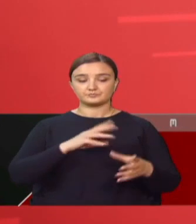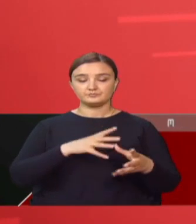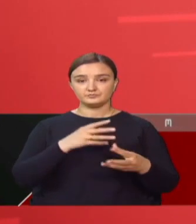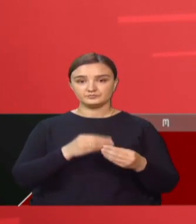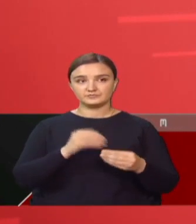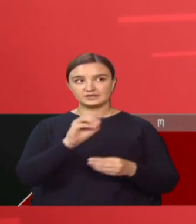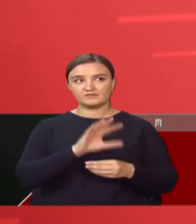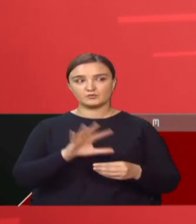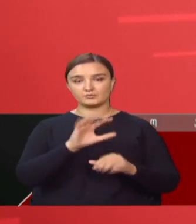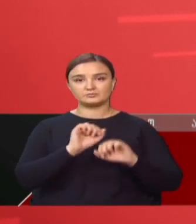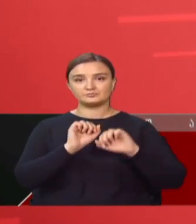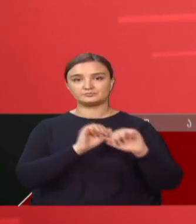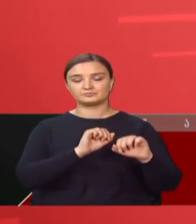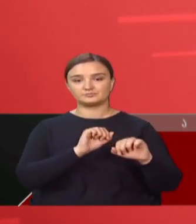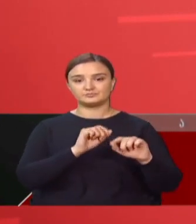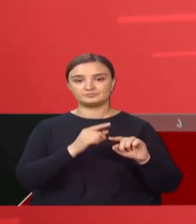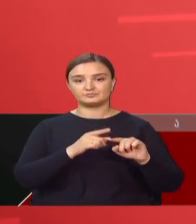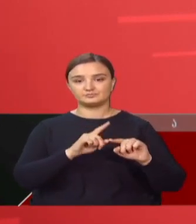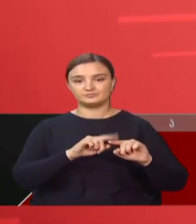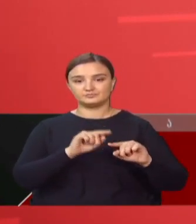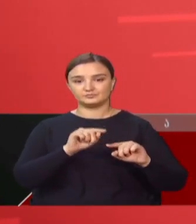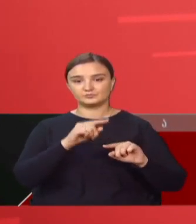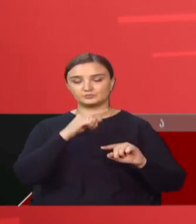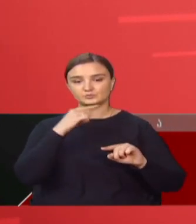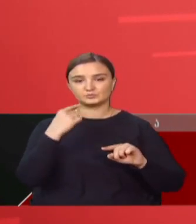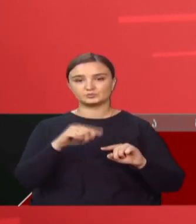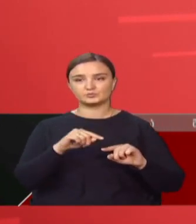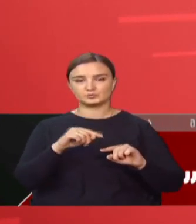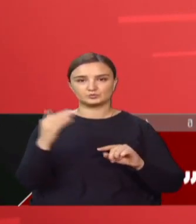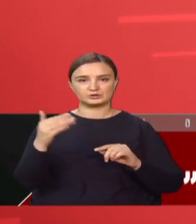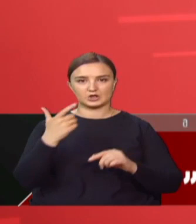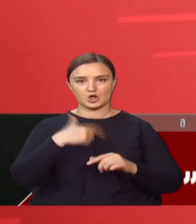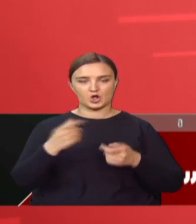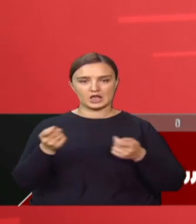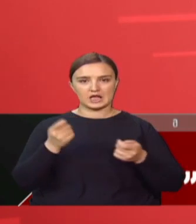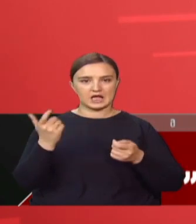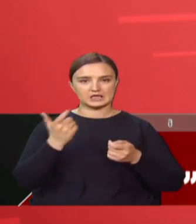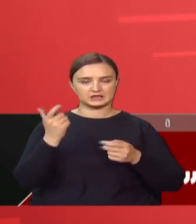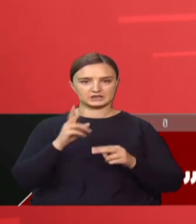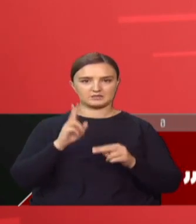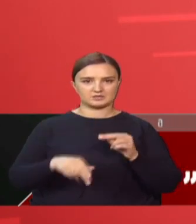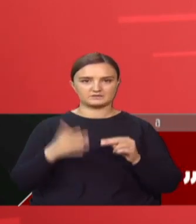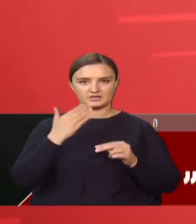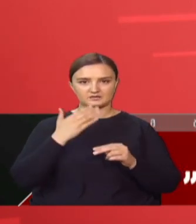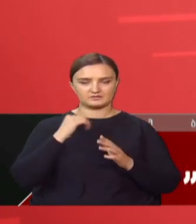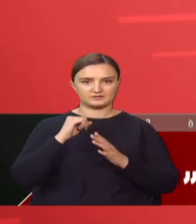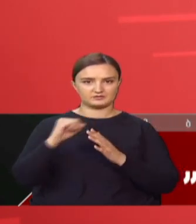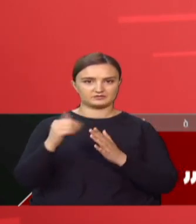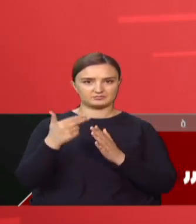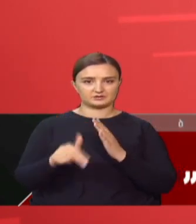ძალებს შორის არის პროპუტინისტული რუსული ოლიგარქიული რეჟიმის დამარცხების ფორმულა. ჩვენ მიხეილ სააკაშვილის